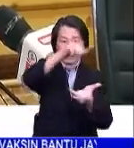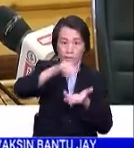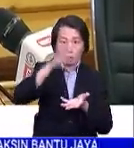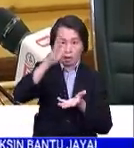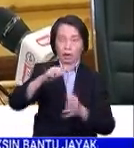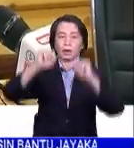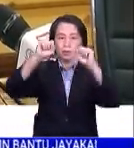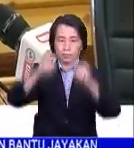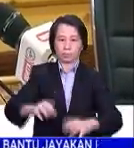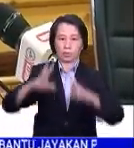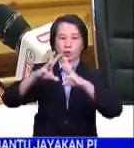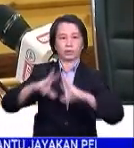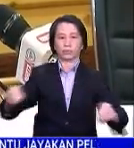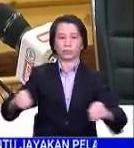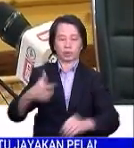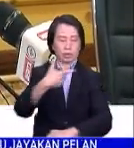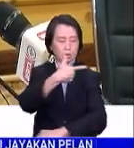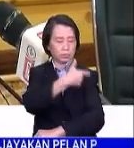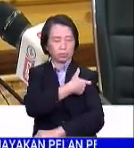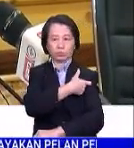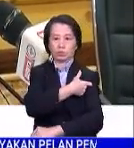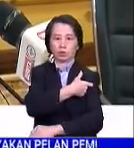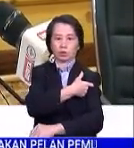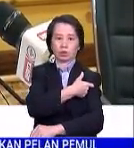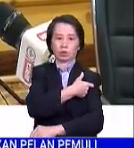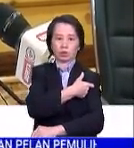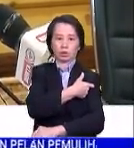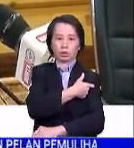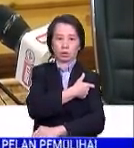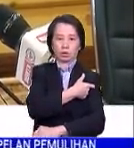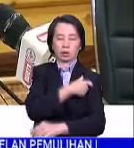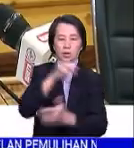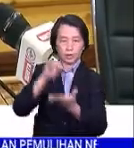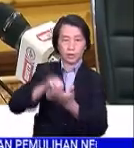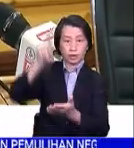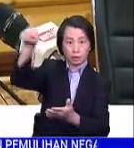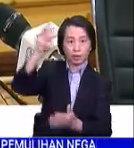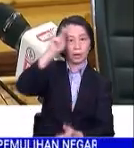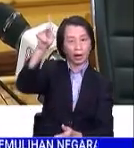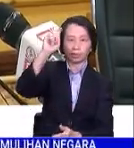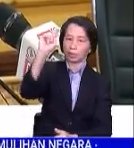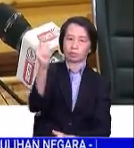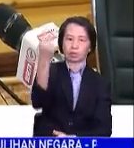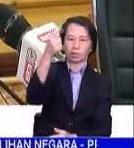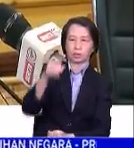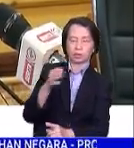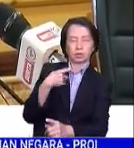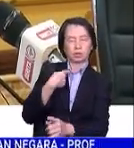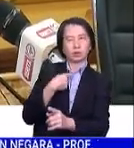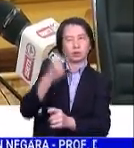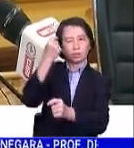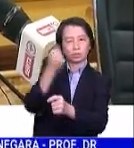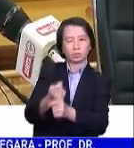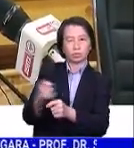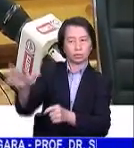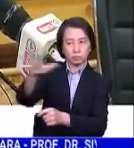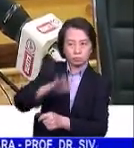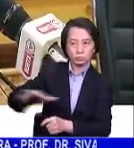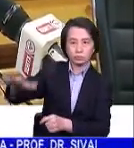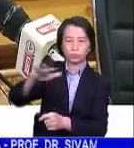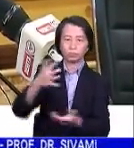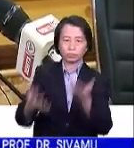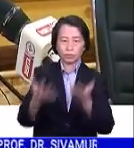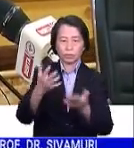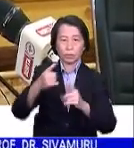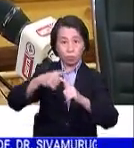dapat selesai suntik populasi dewasa di negeri Kelantan ni lah. Kita letak sasaran yang ambitious sikit,